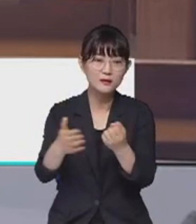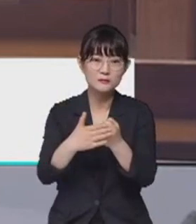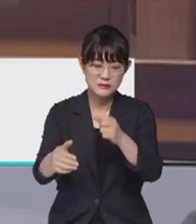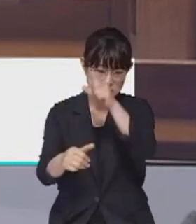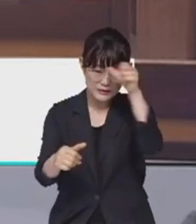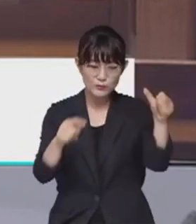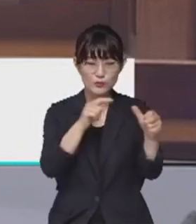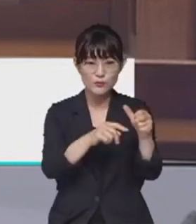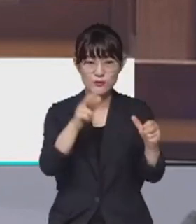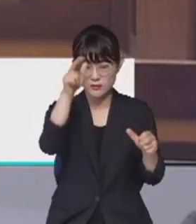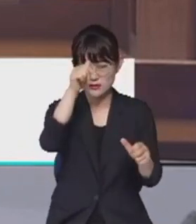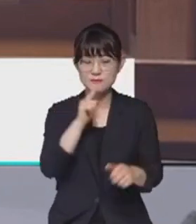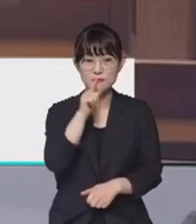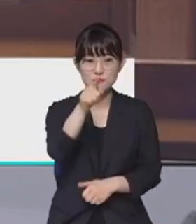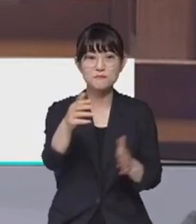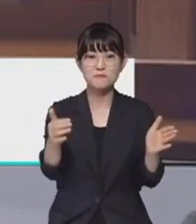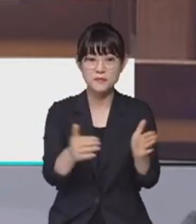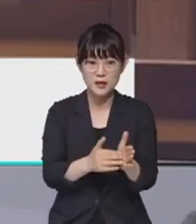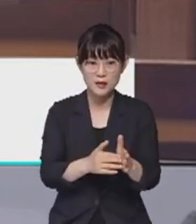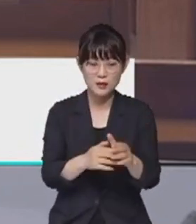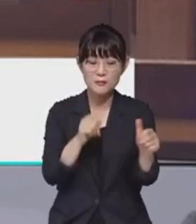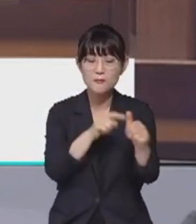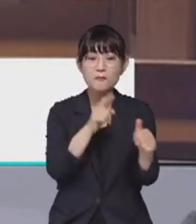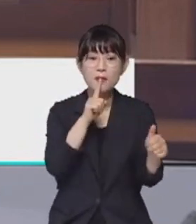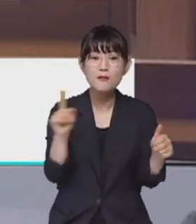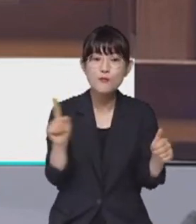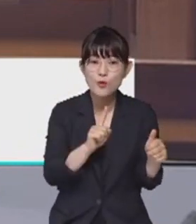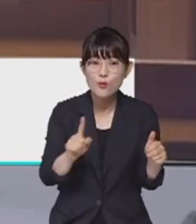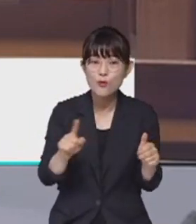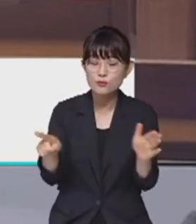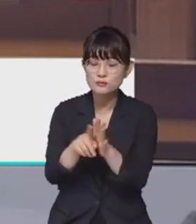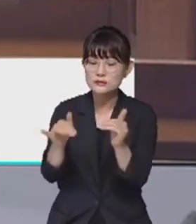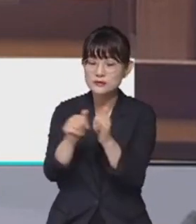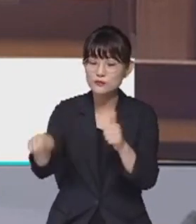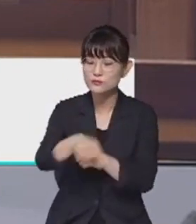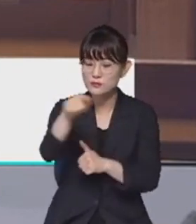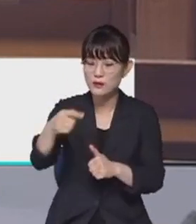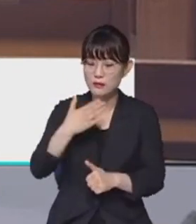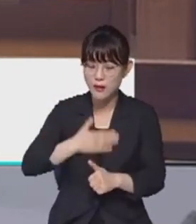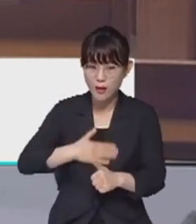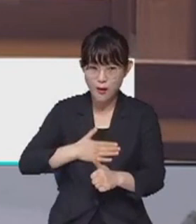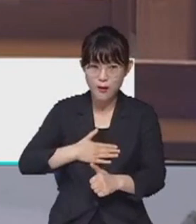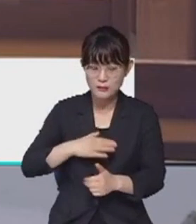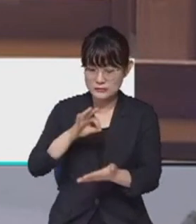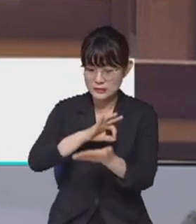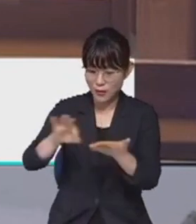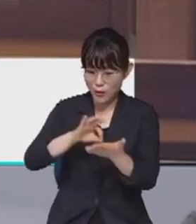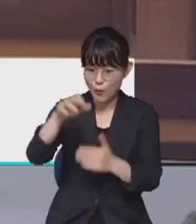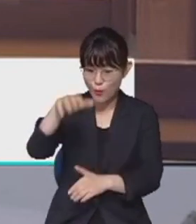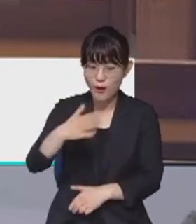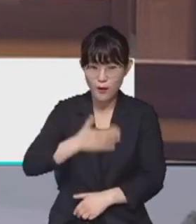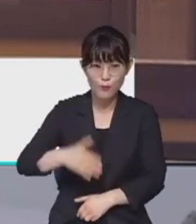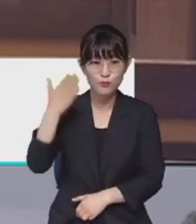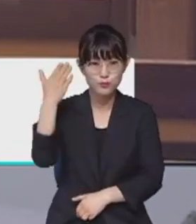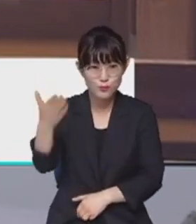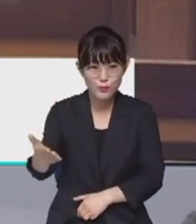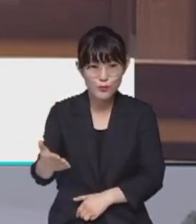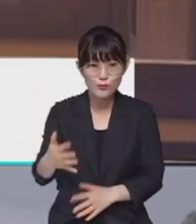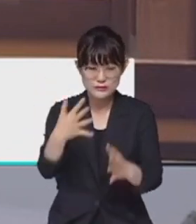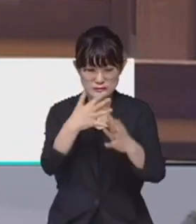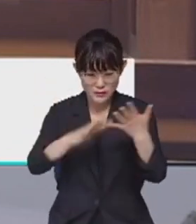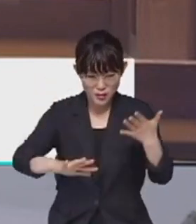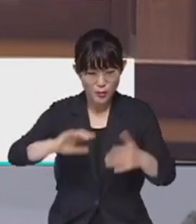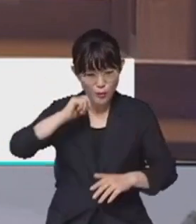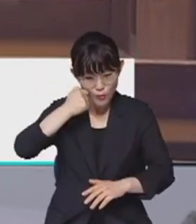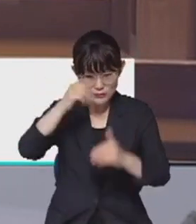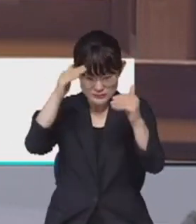고소했습니다. 해당 장로는 신도들에게 사용처를 알렸고 영수증 처리가 어려운 항목을 회계 처리하기 위해 신도들의 도움을 받은